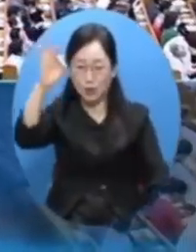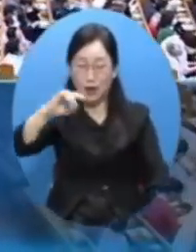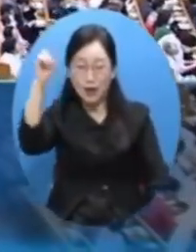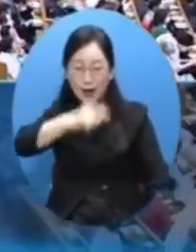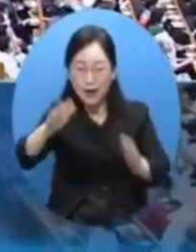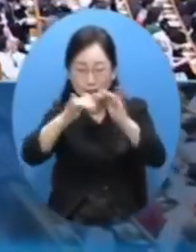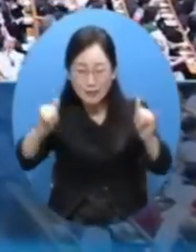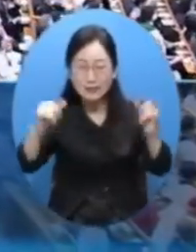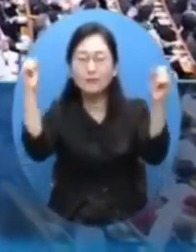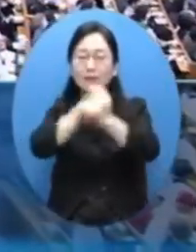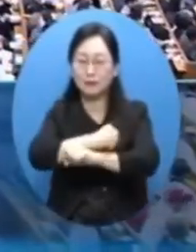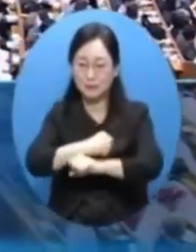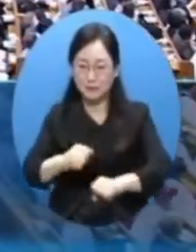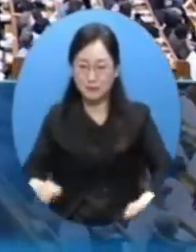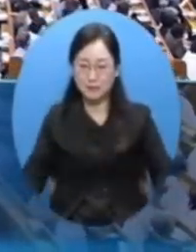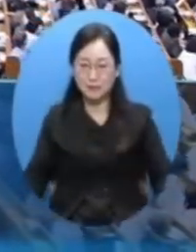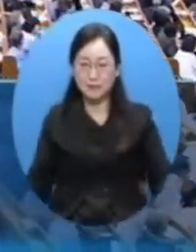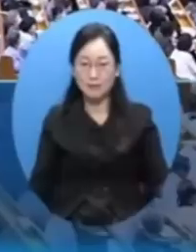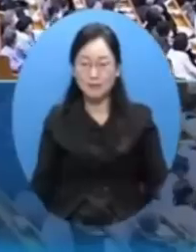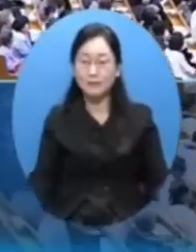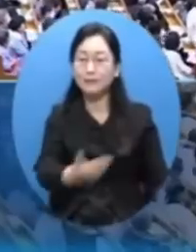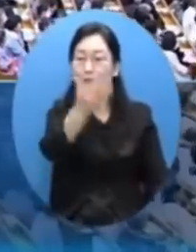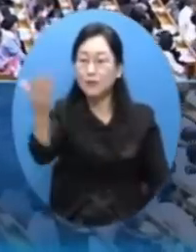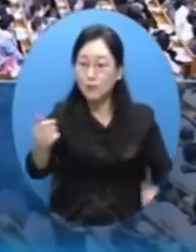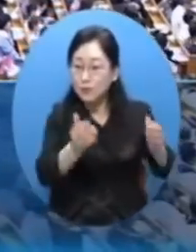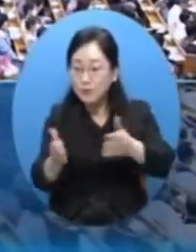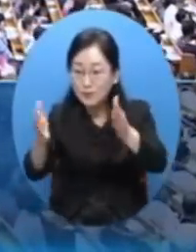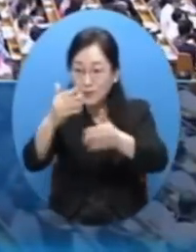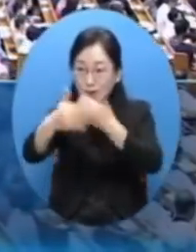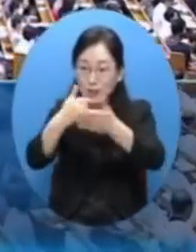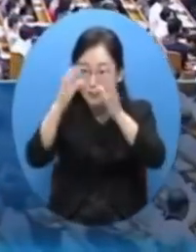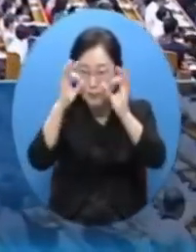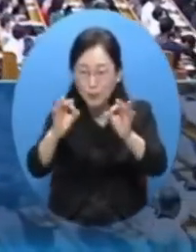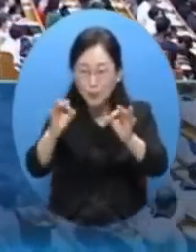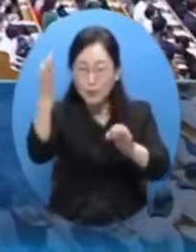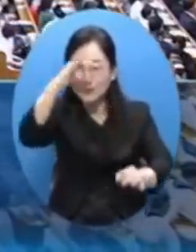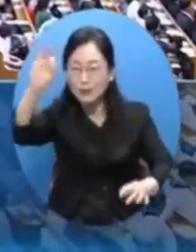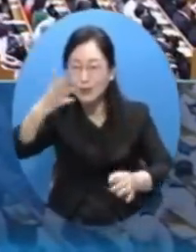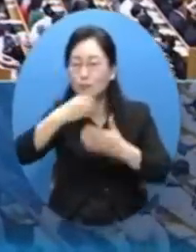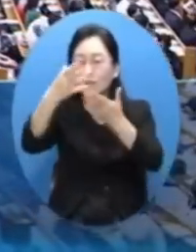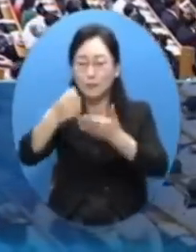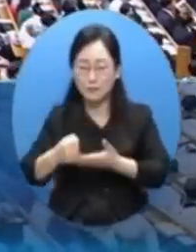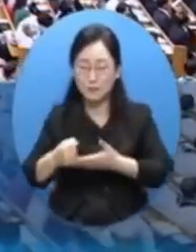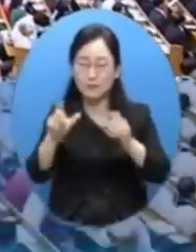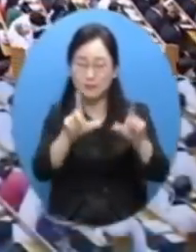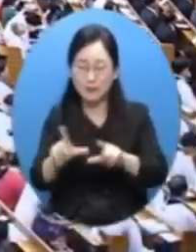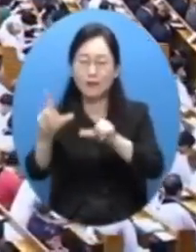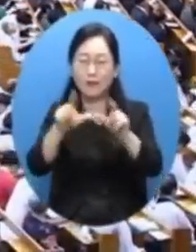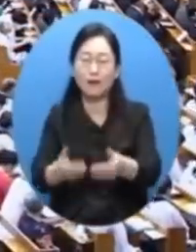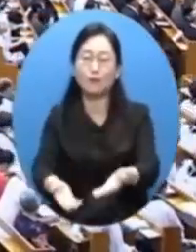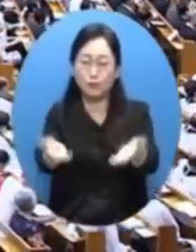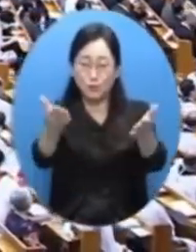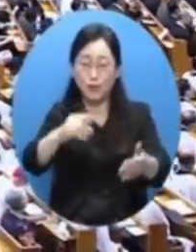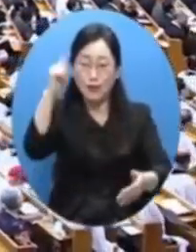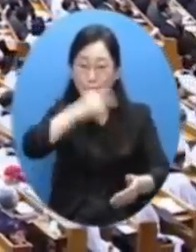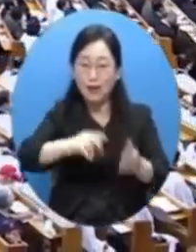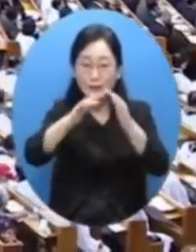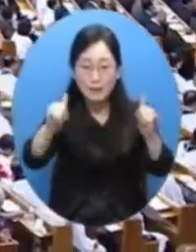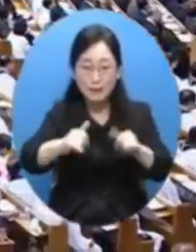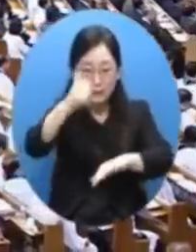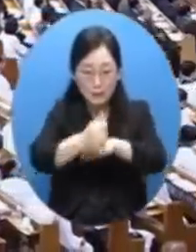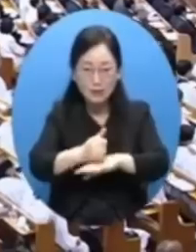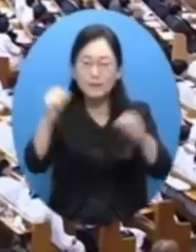길은 망하리로다. 여러분의 길은 하나님께 인정하시고 복받은 삶이 되게 만들어주시지만 악인들은 결국 망할